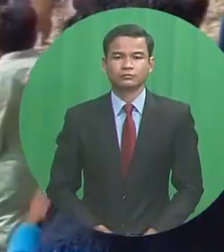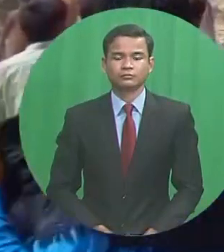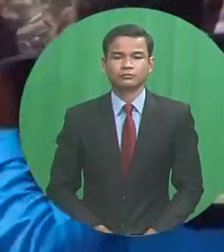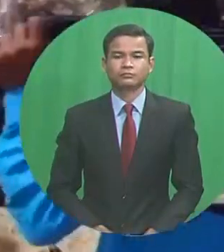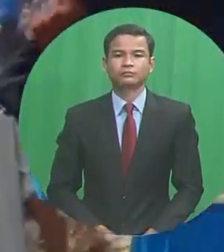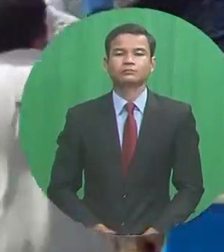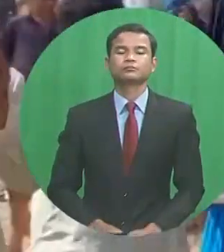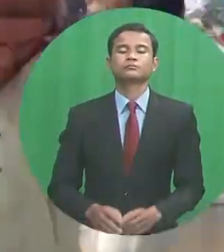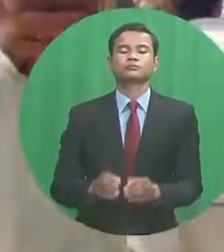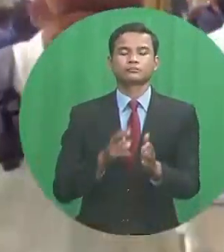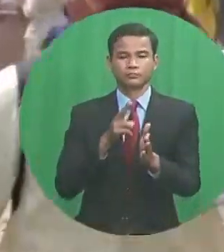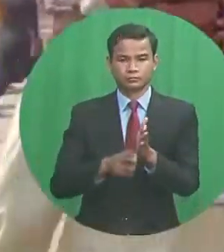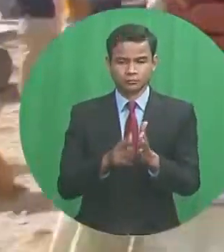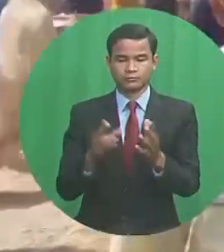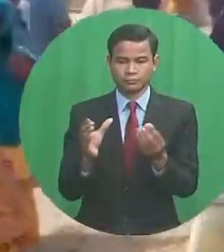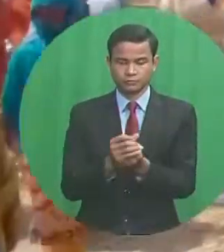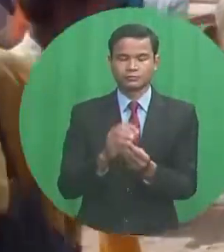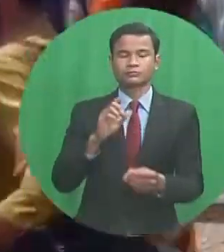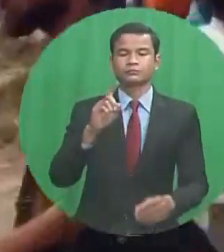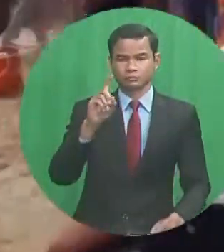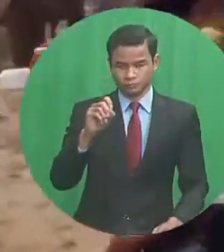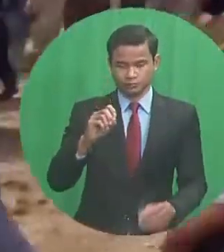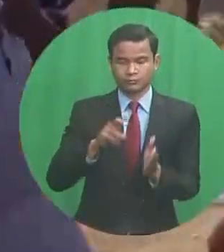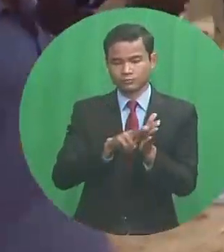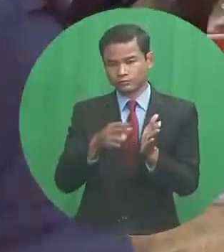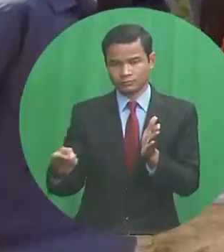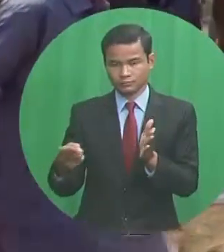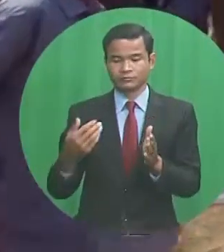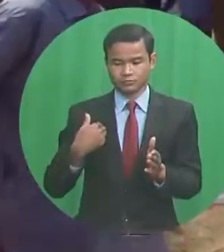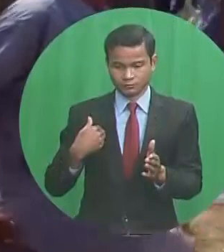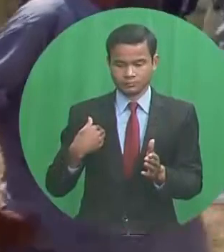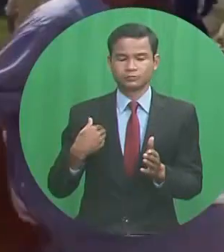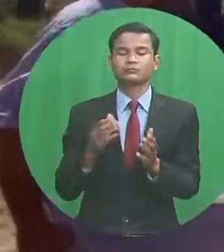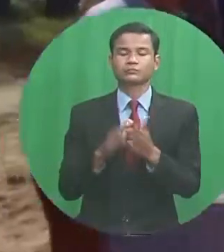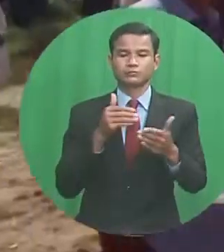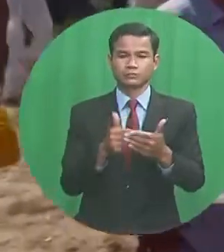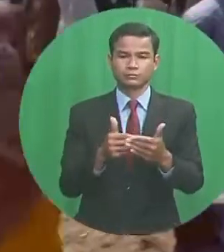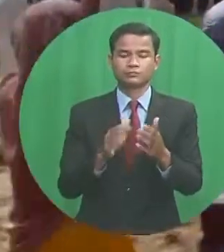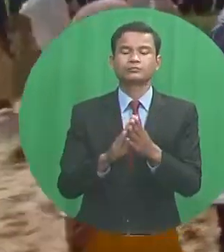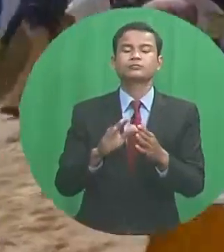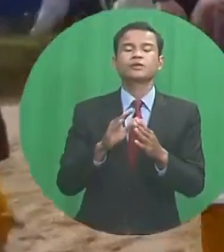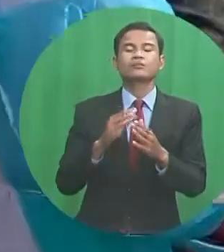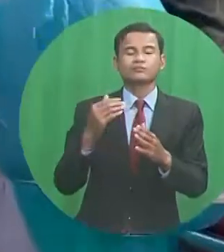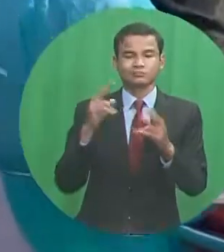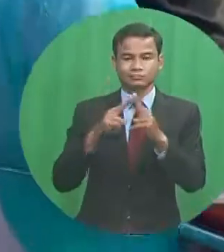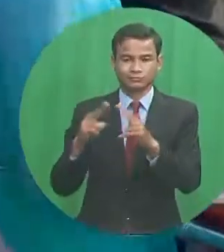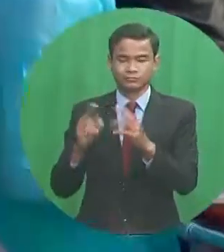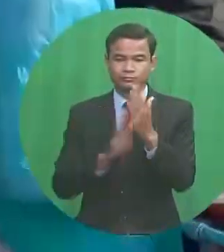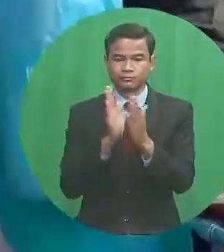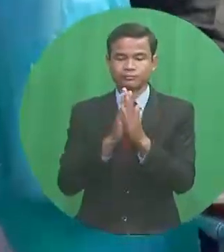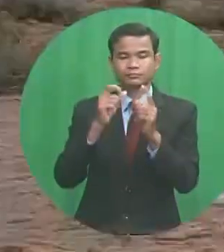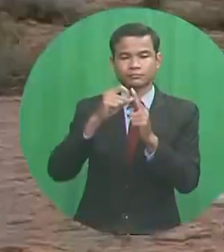ទូរថភ្លើងចំនួន10បានក្រឡាប់ចាក់ចោលទាំងអស់និងខ្លះទៀតក្រឡាប់នៅជិតក្រុងណាវ៉ាបសាប្រទេសប៉ាគីស្ថាន